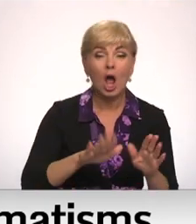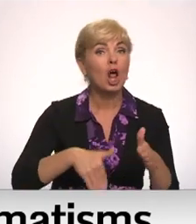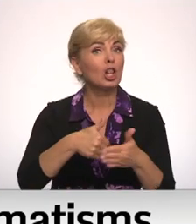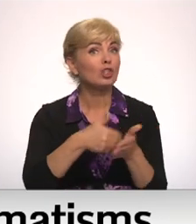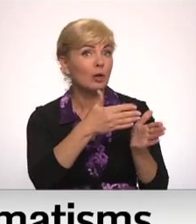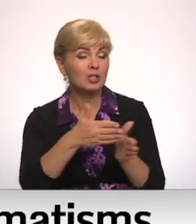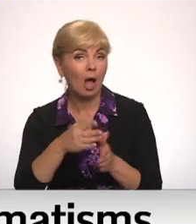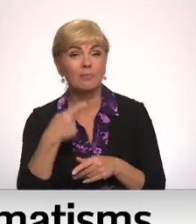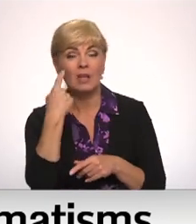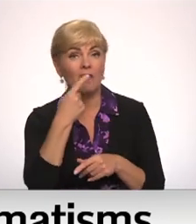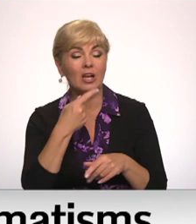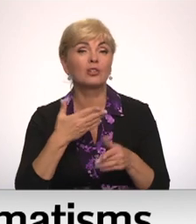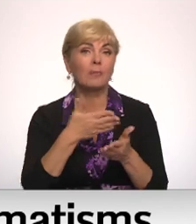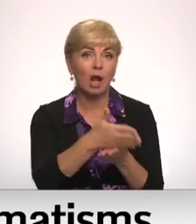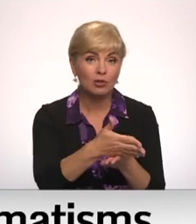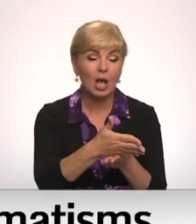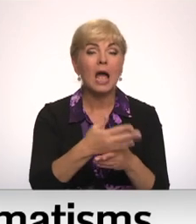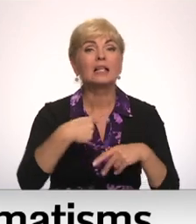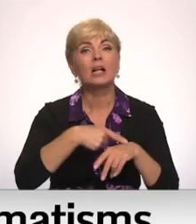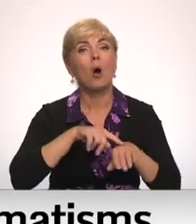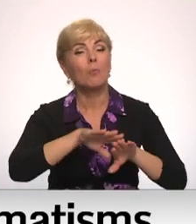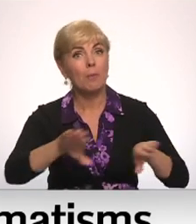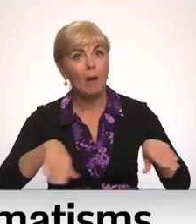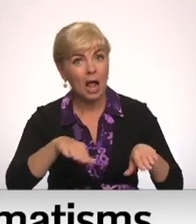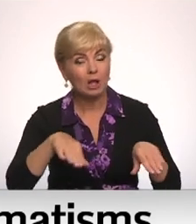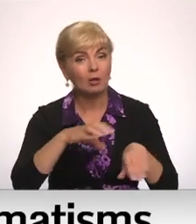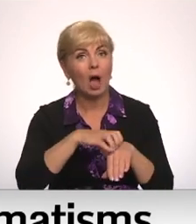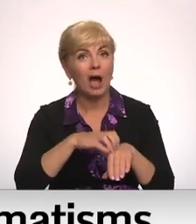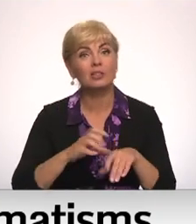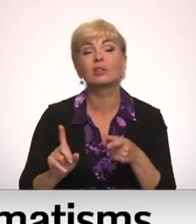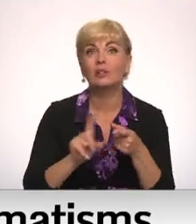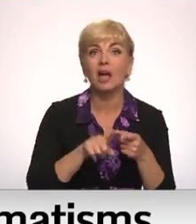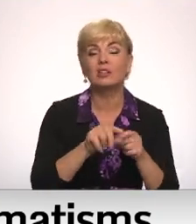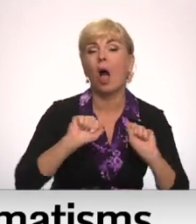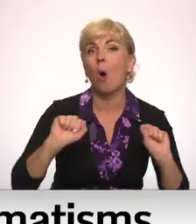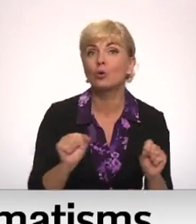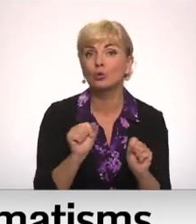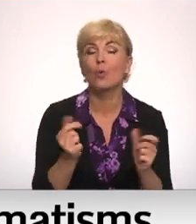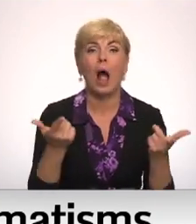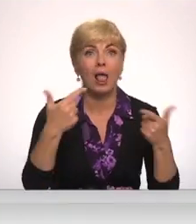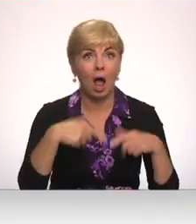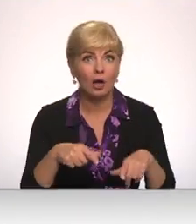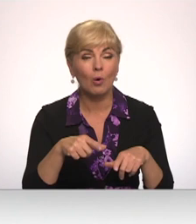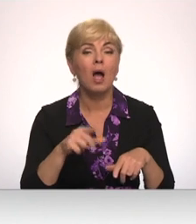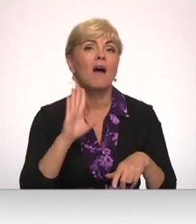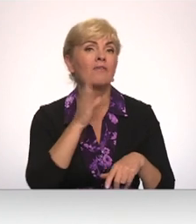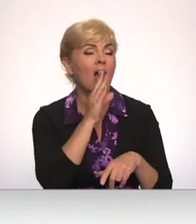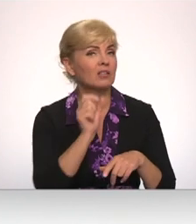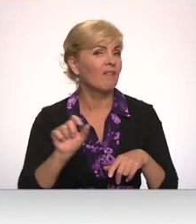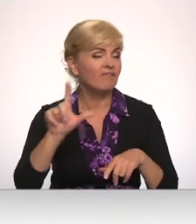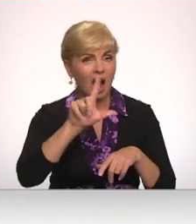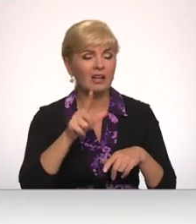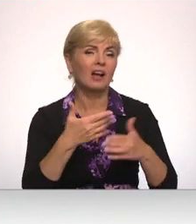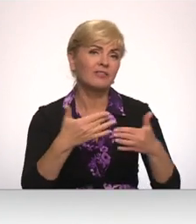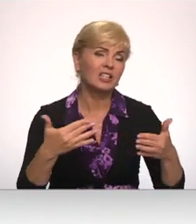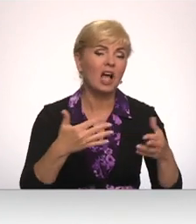nav vērsies neviens, kurš guvis traumu peldoties, un arī to ārsti saista ar vēso laiku. Tipiskās vasaras traumas ir